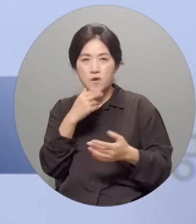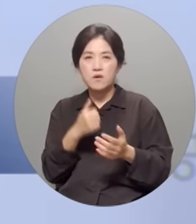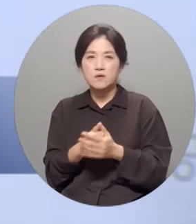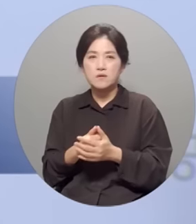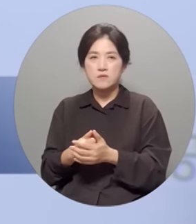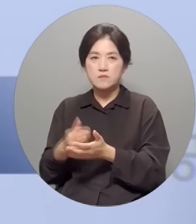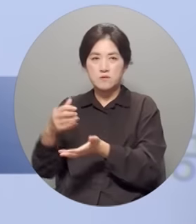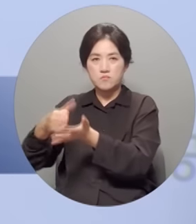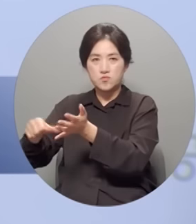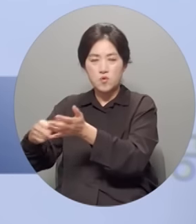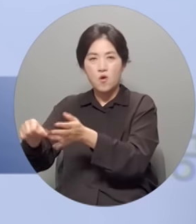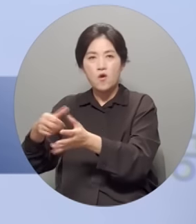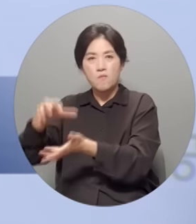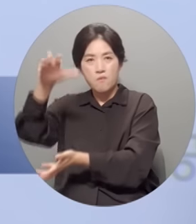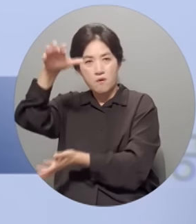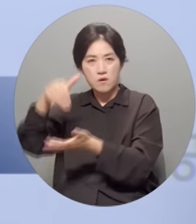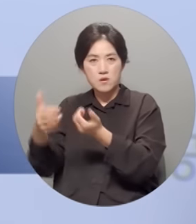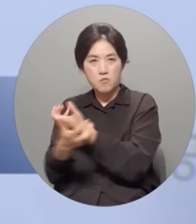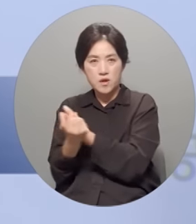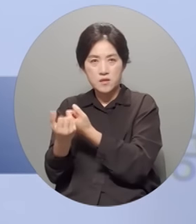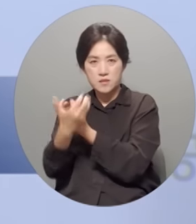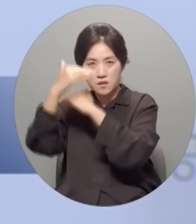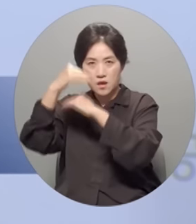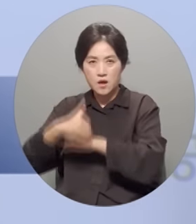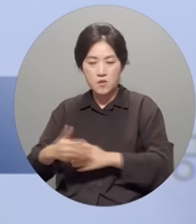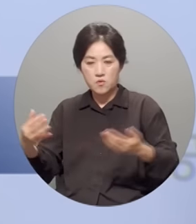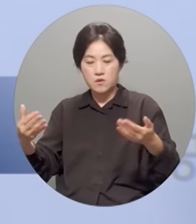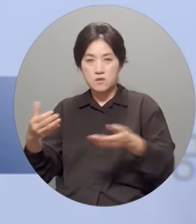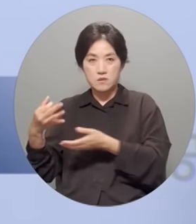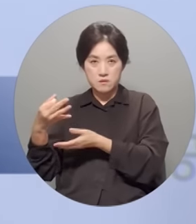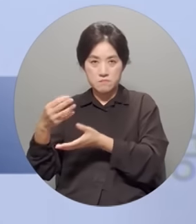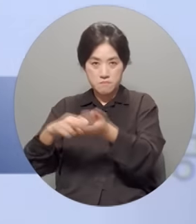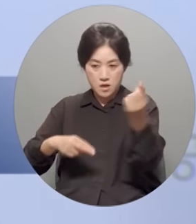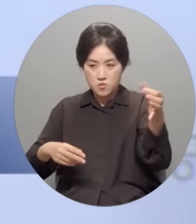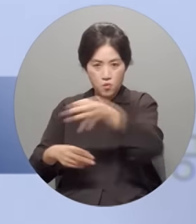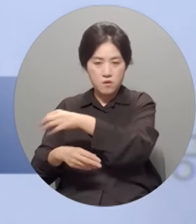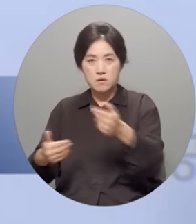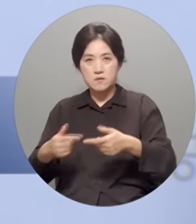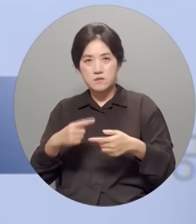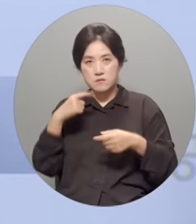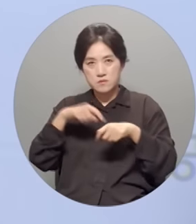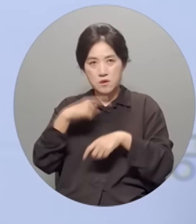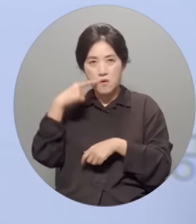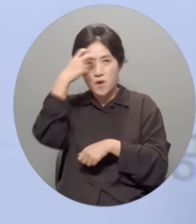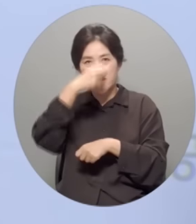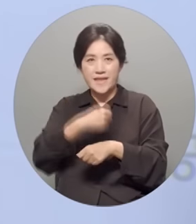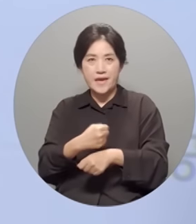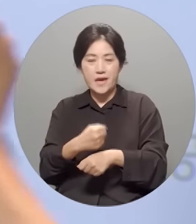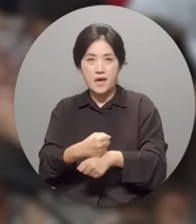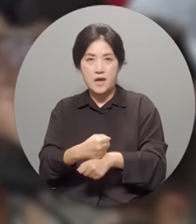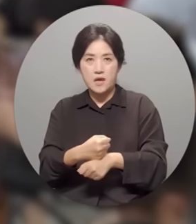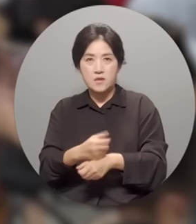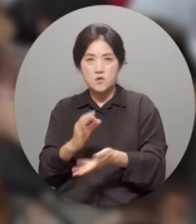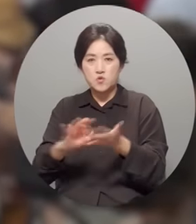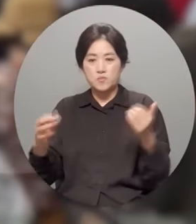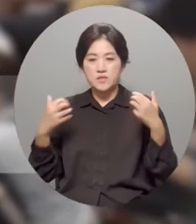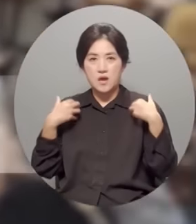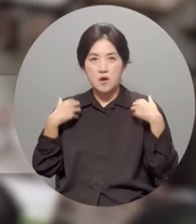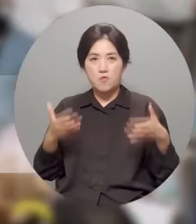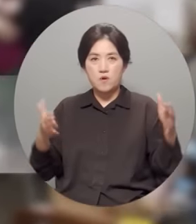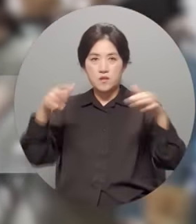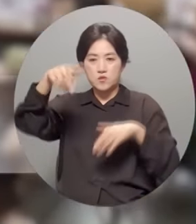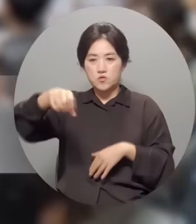재화 서비스 공급을 계약 내용대로 이행하고 있는지에 대해서 철저히 확인하겠습니다. 소비자원에는